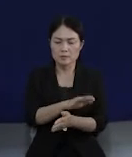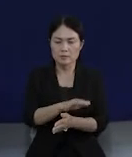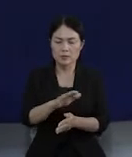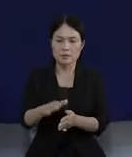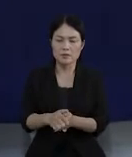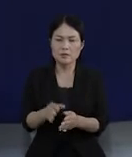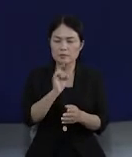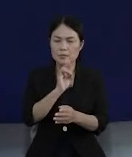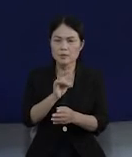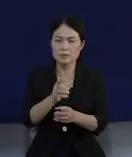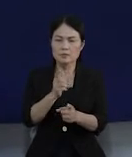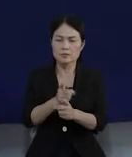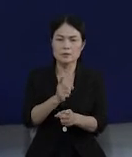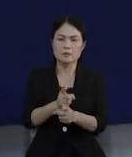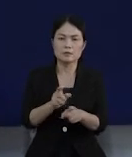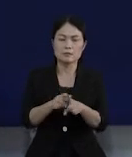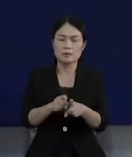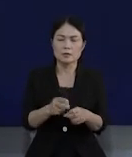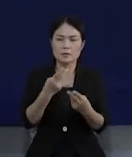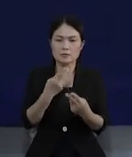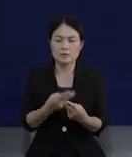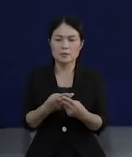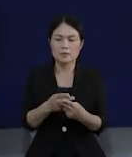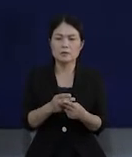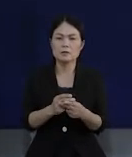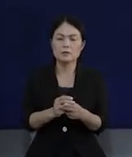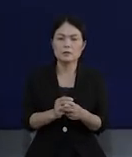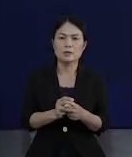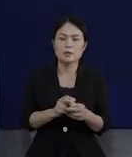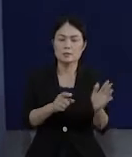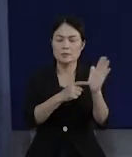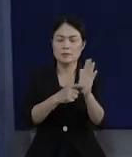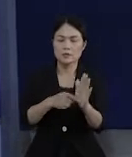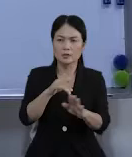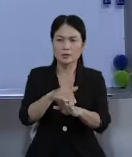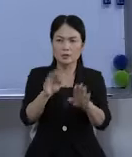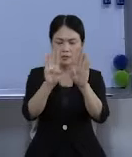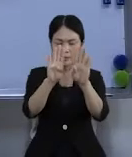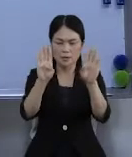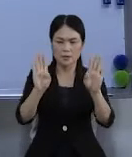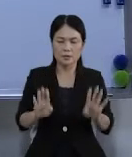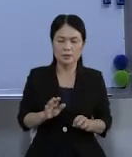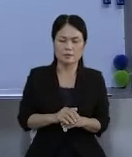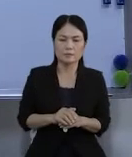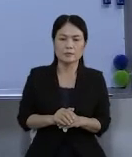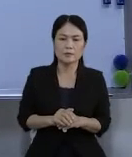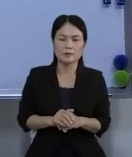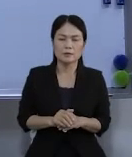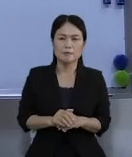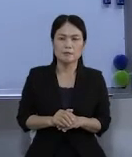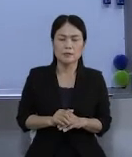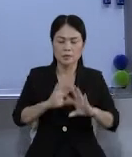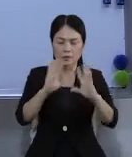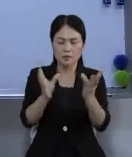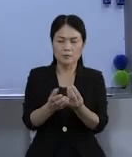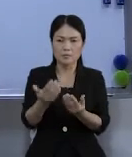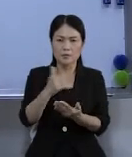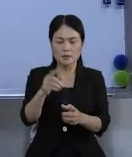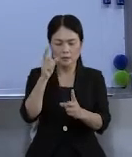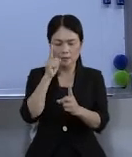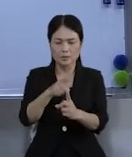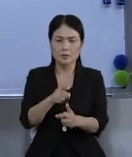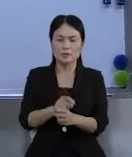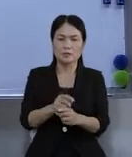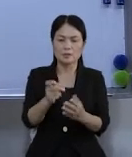con cứ bất chia trâm trơ đôi chầm lòi để nhạc rưu bàn bằng hai nơi lưu đã khiến. Chà, chẳng rộng một quýnh đám